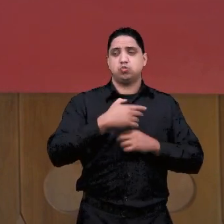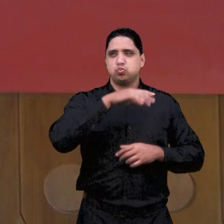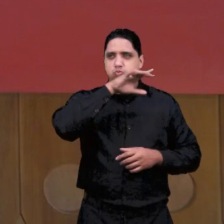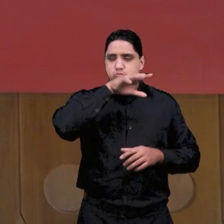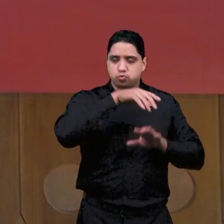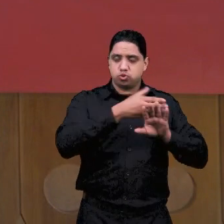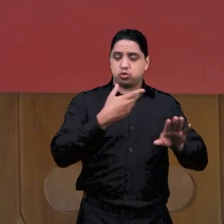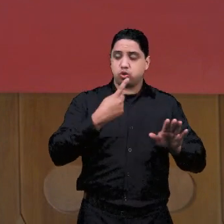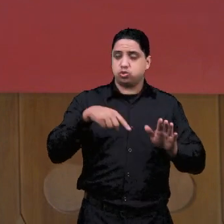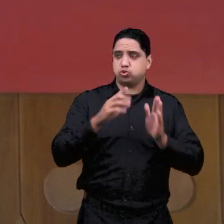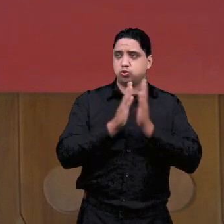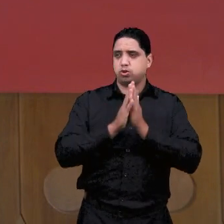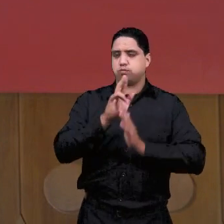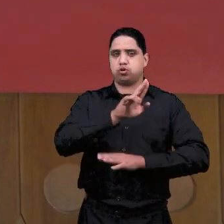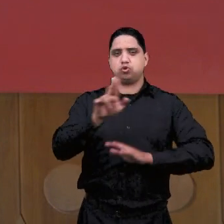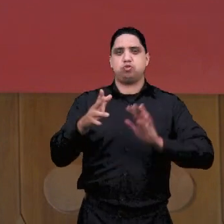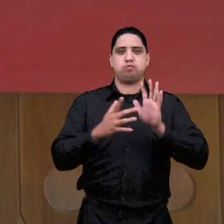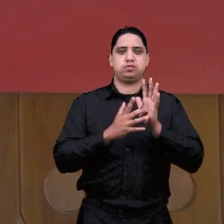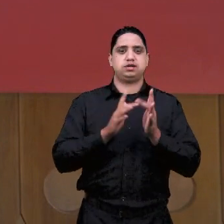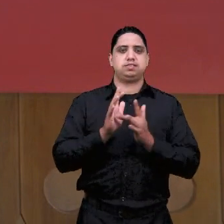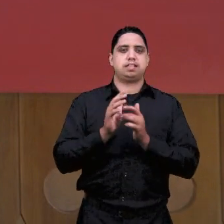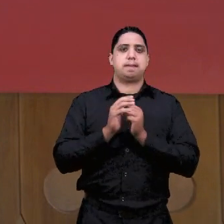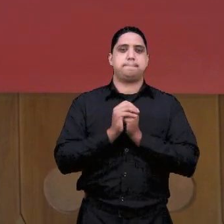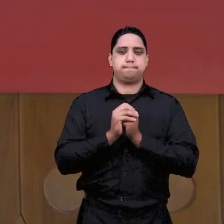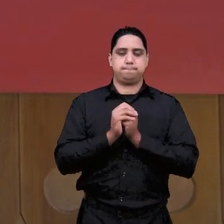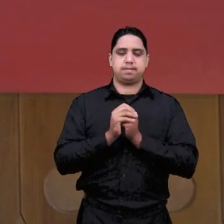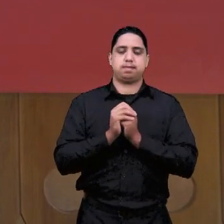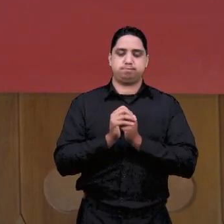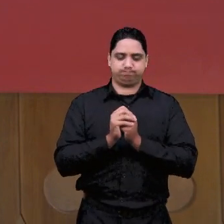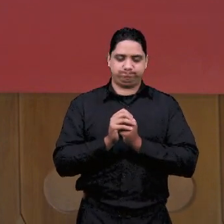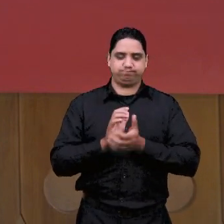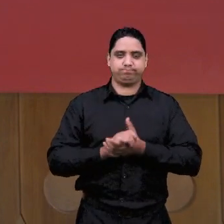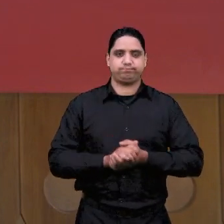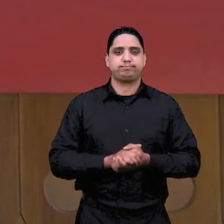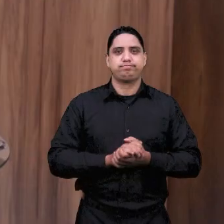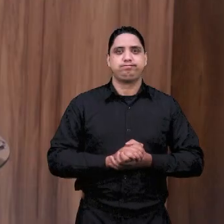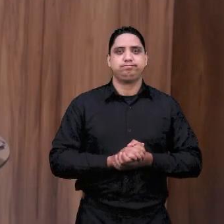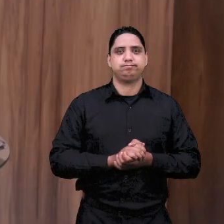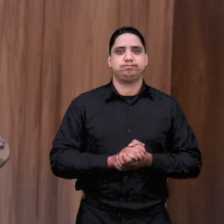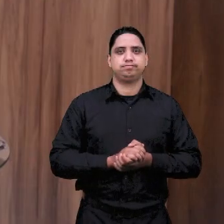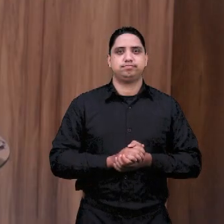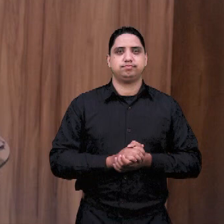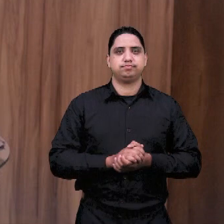du Seigneur Jésus. Amen. Amen, mes frères et sœurs.